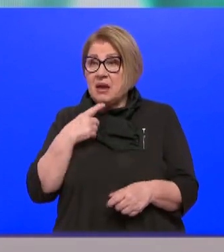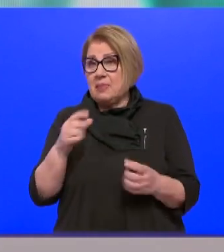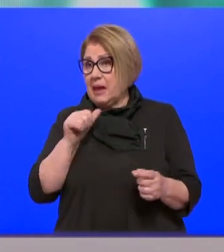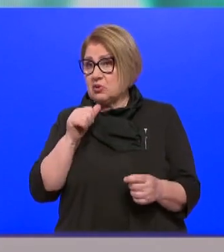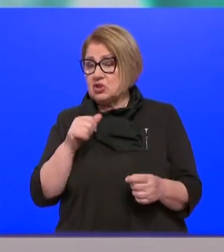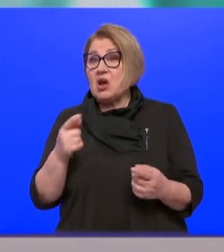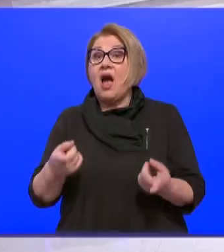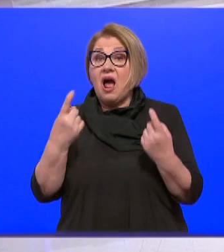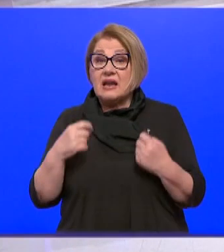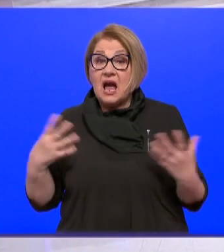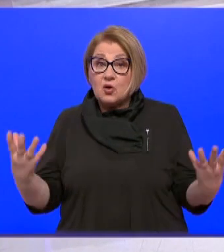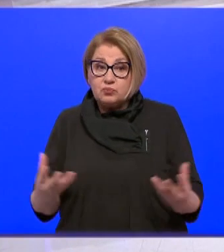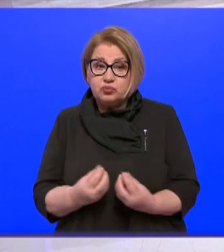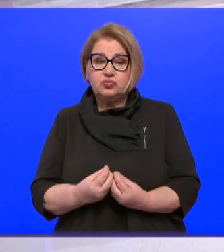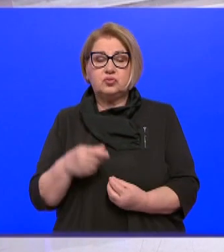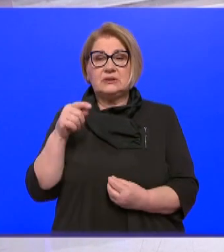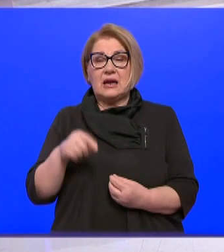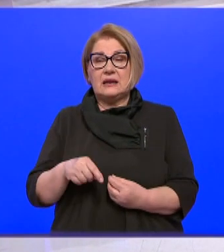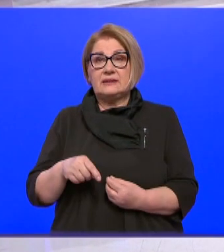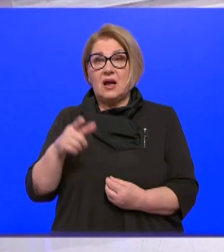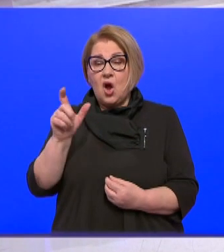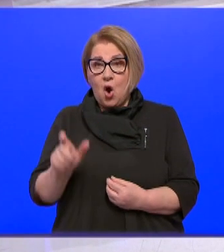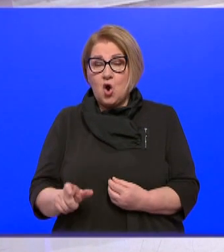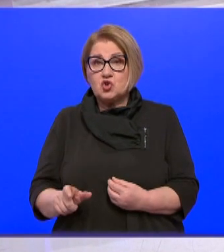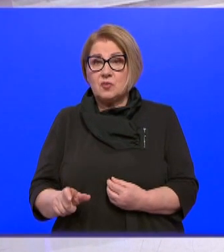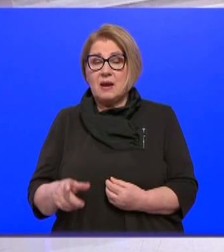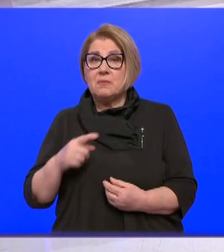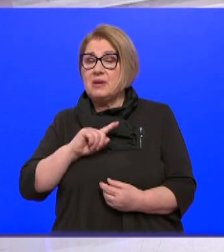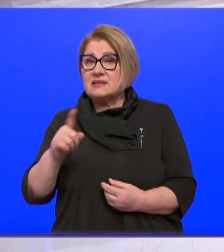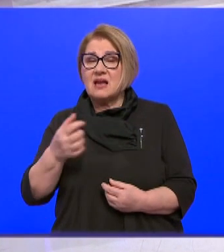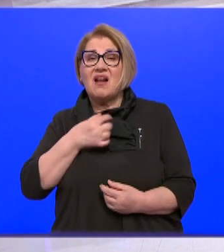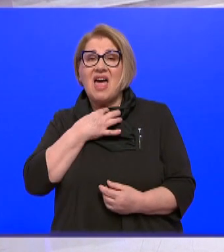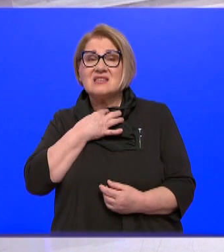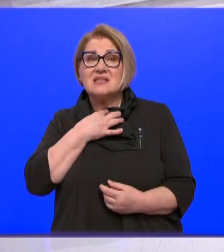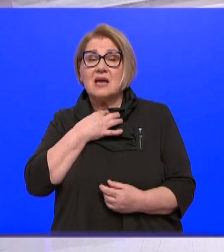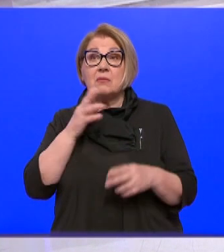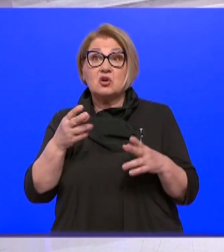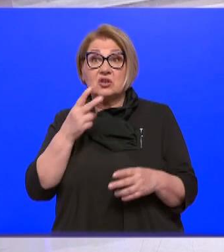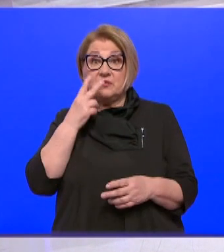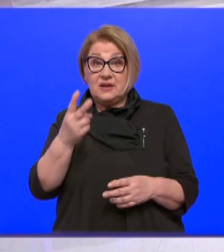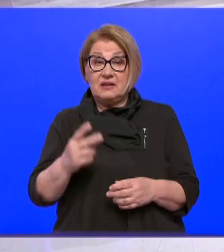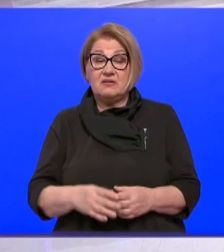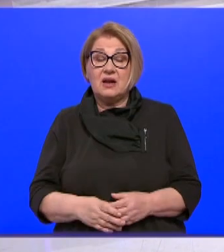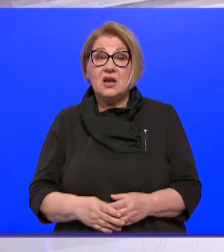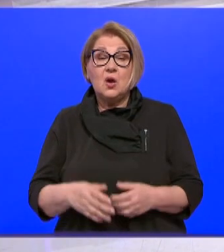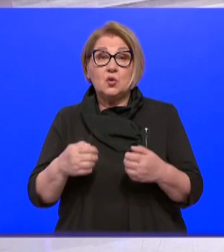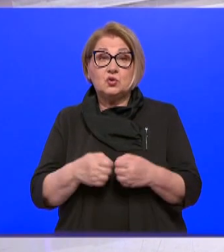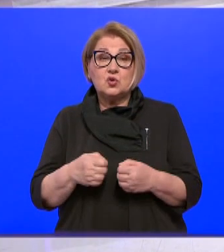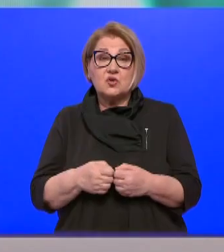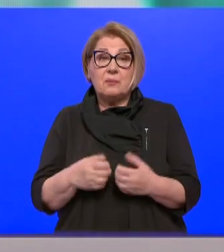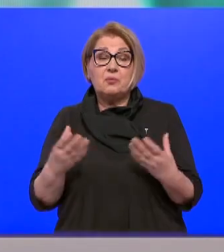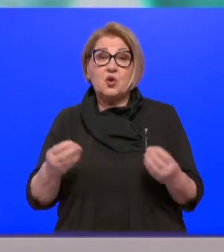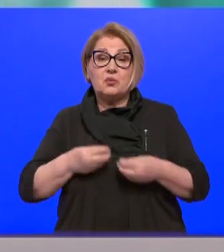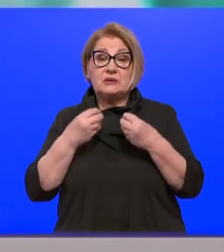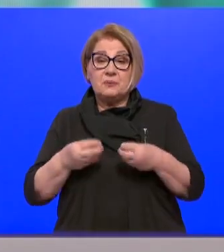mi moramo omogućiti da laringektomirana osoba, osoba bez glasnica, bude vidljiva u društvu. Zbor je nastao, to sam već puno puta